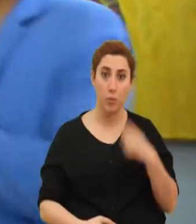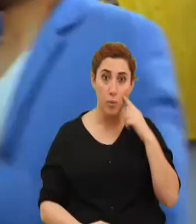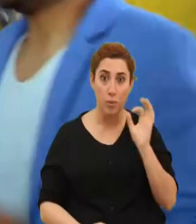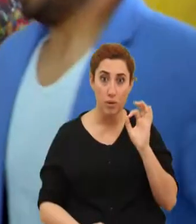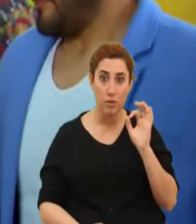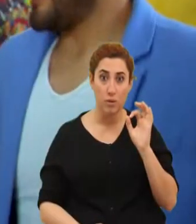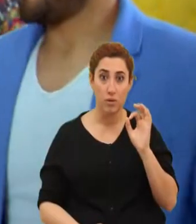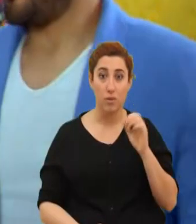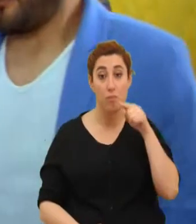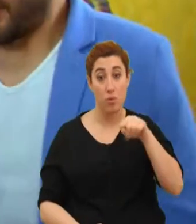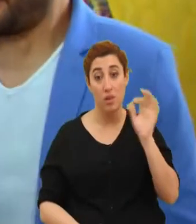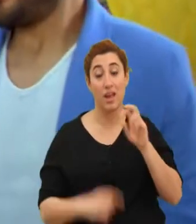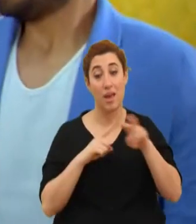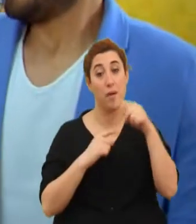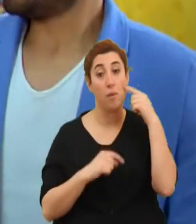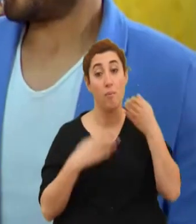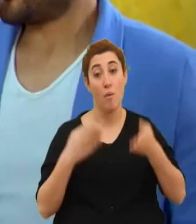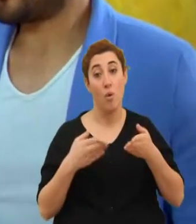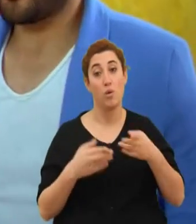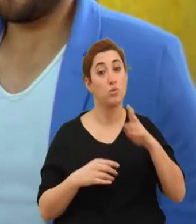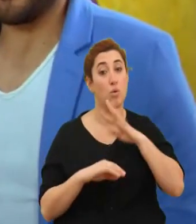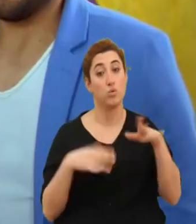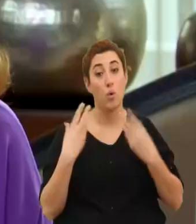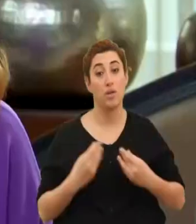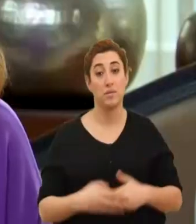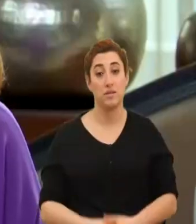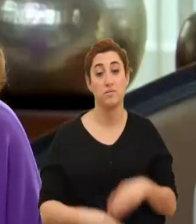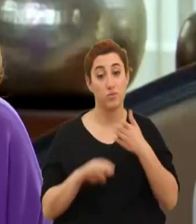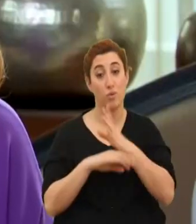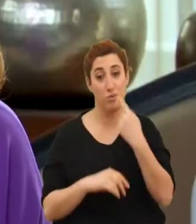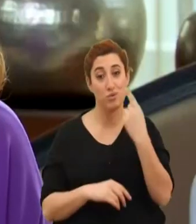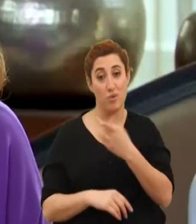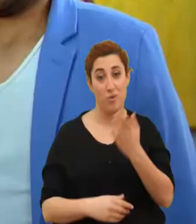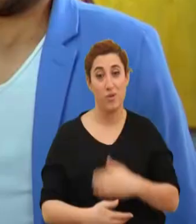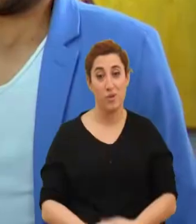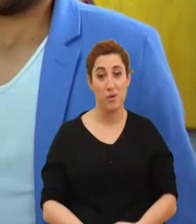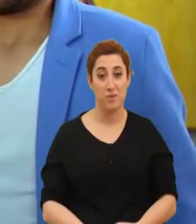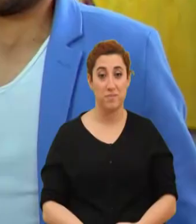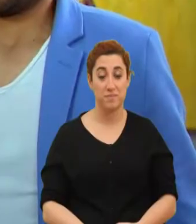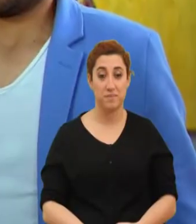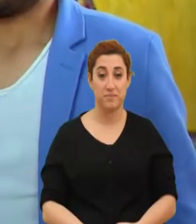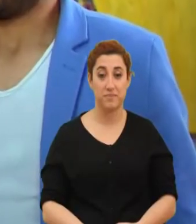Uy. Belli Kemal Bey, bak böyle sonuçlar olabilir. Doğru söylüyor.